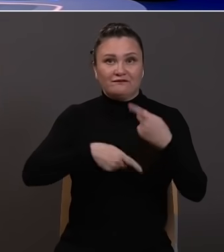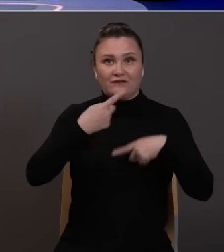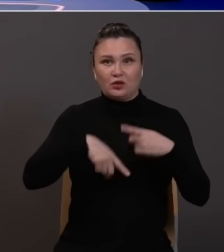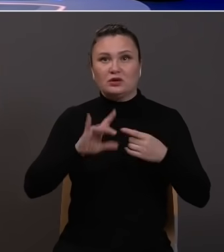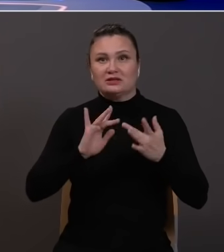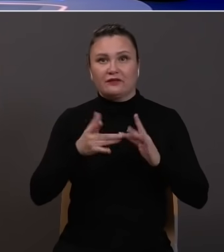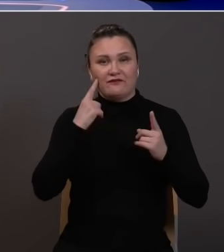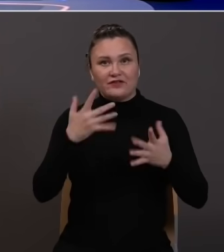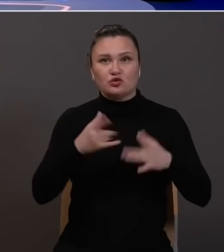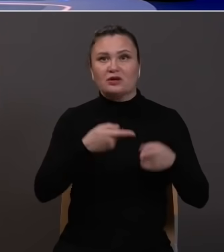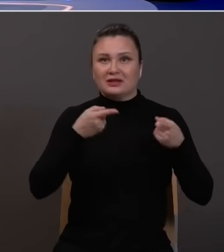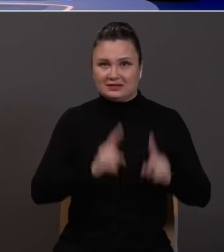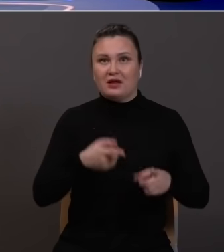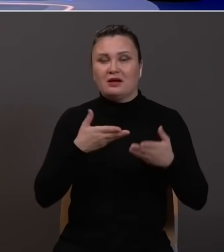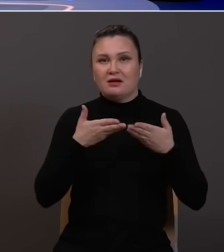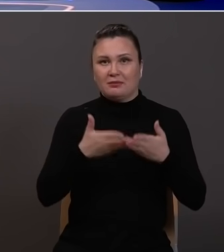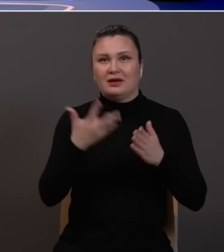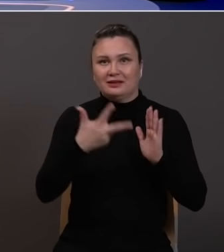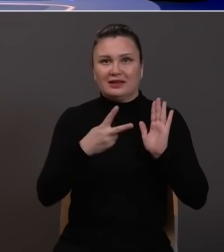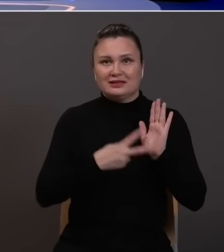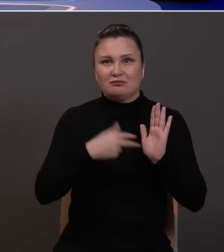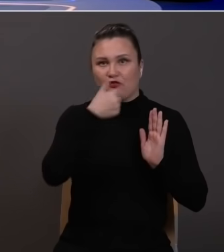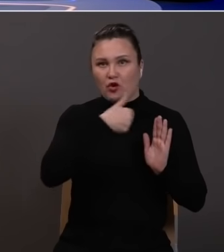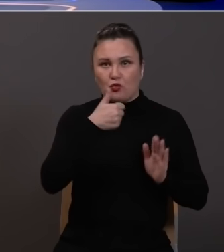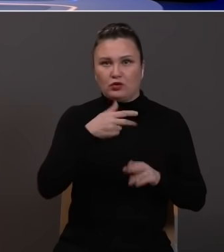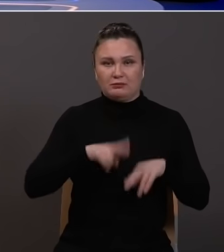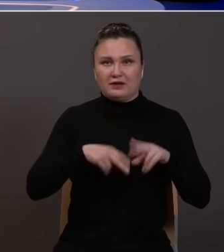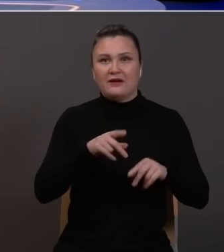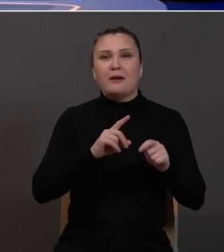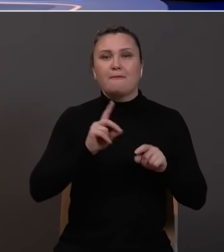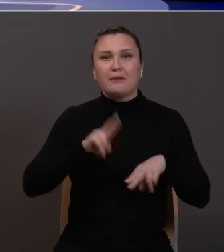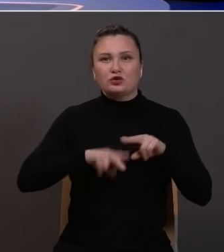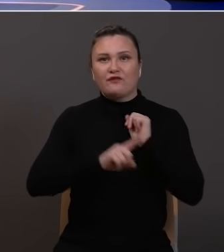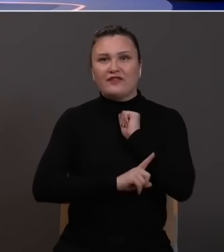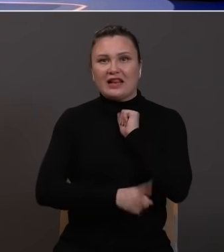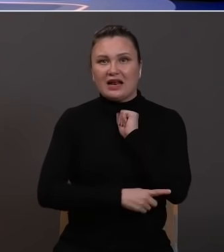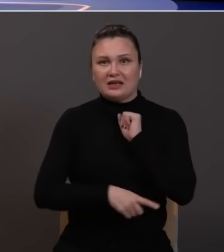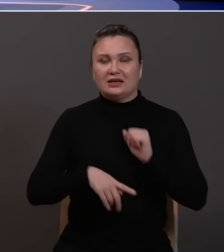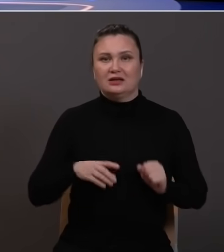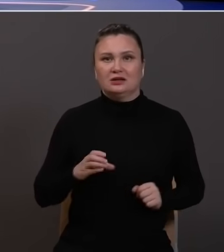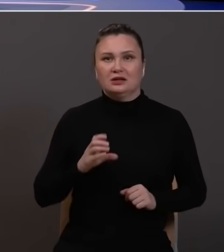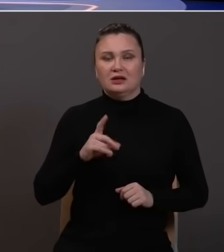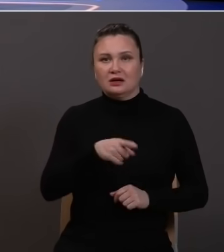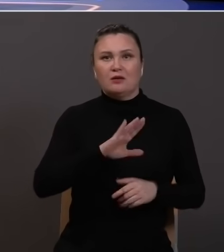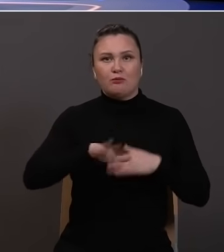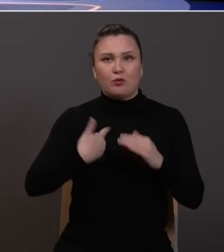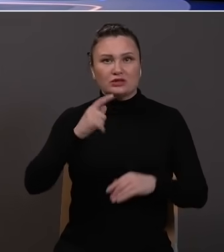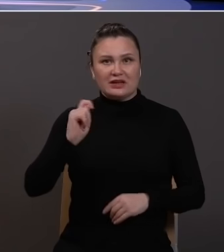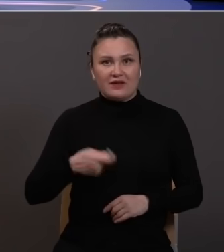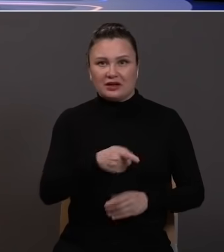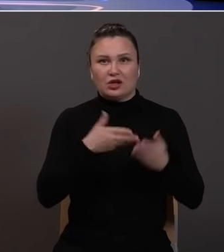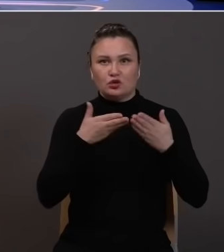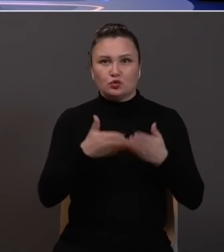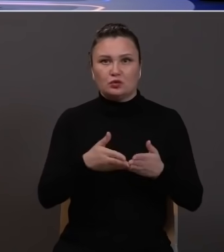уже к интернету, выяснилось, что действительно корабль 37-го года постройки. Построили его в Финляндии. Судно «Бор-2». После войны